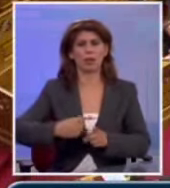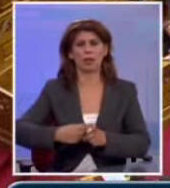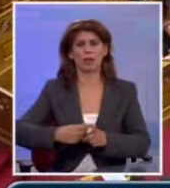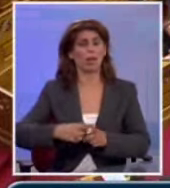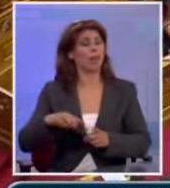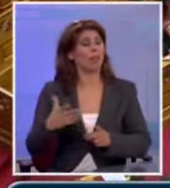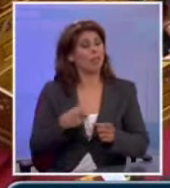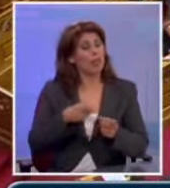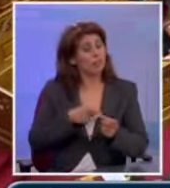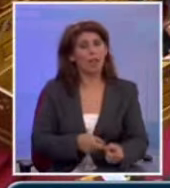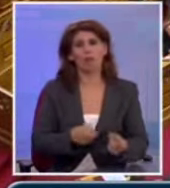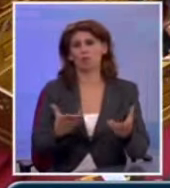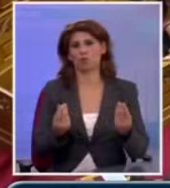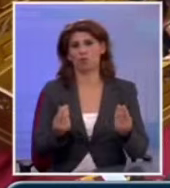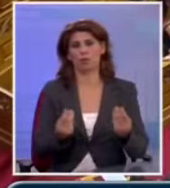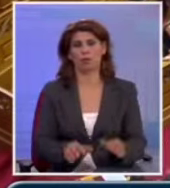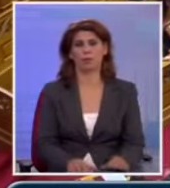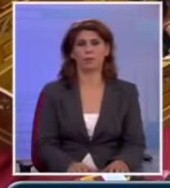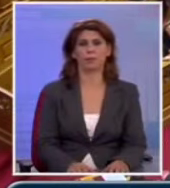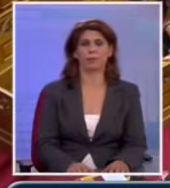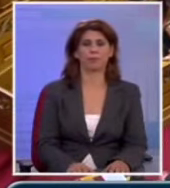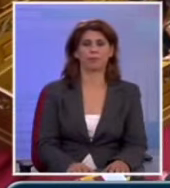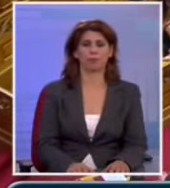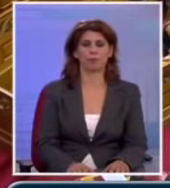Και γιατί εκβιάζουν τόσο πολύ?